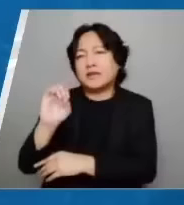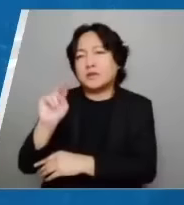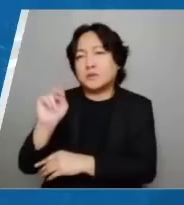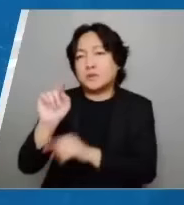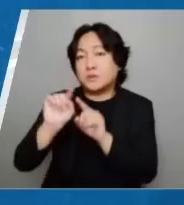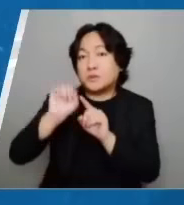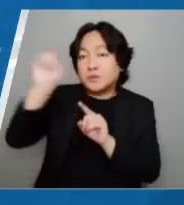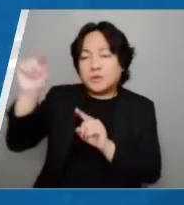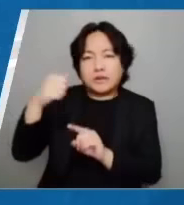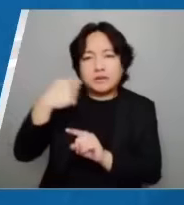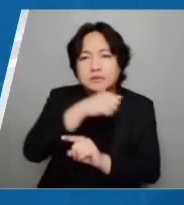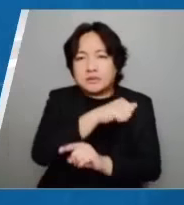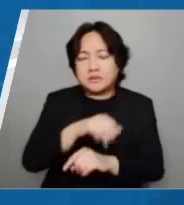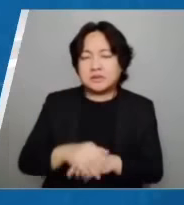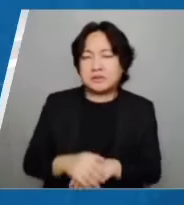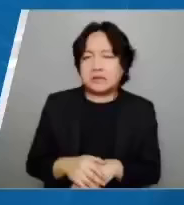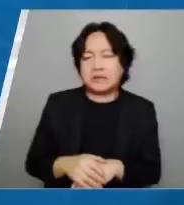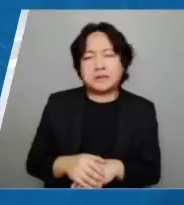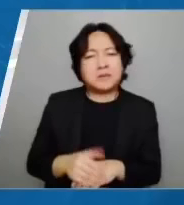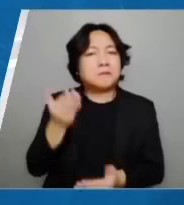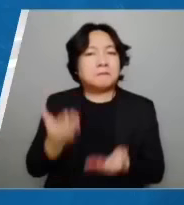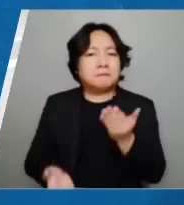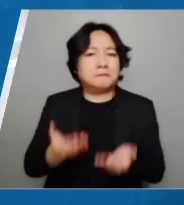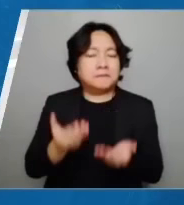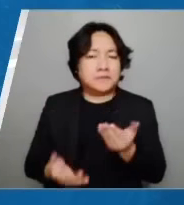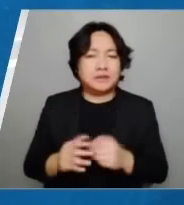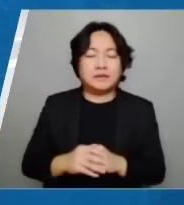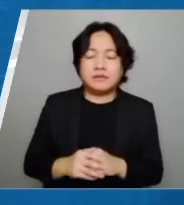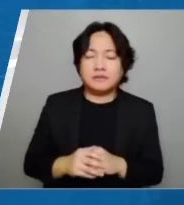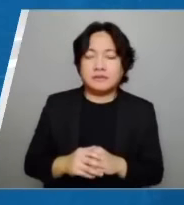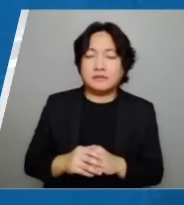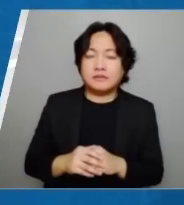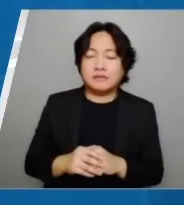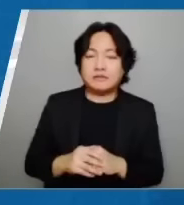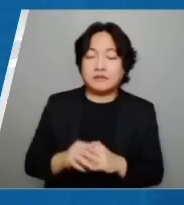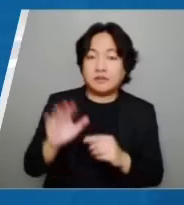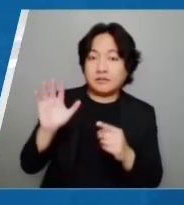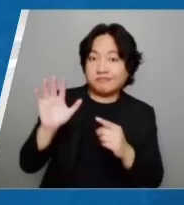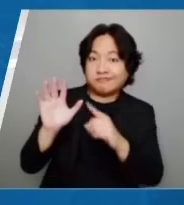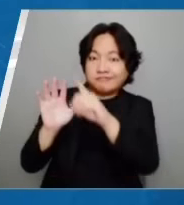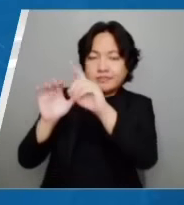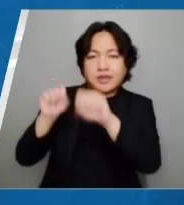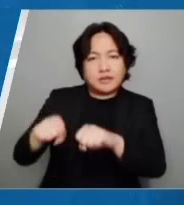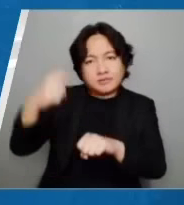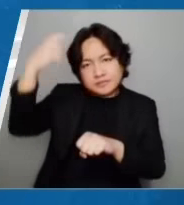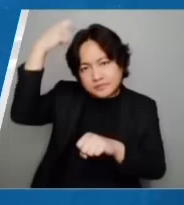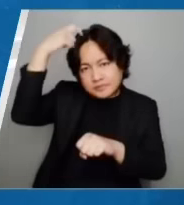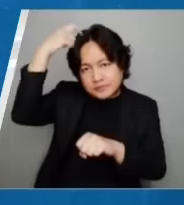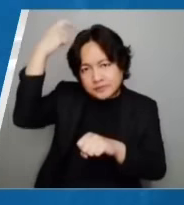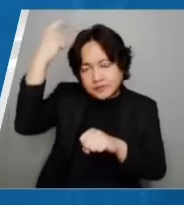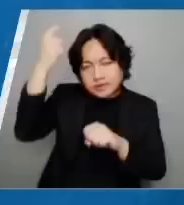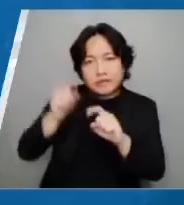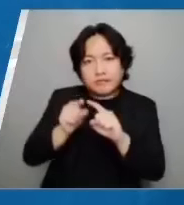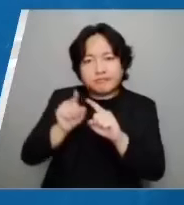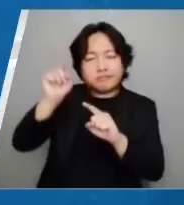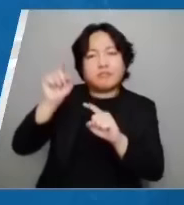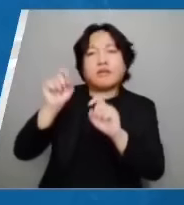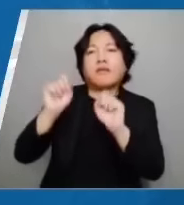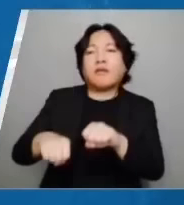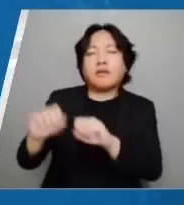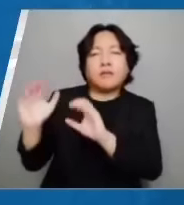at kung sakaling maging pakanluran ang galaw ay tutumbukin naman ang Batanes. Posible ring lumakas pa ito bilang typhoon o